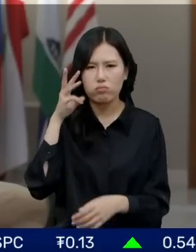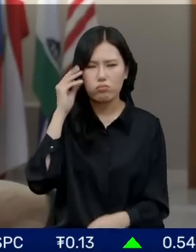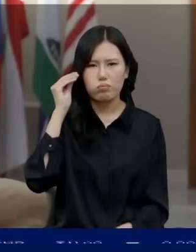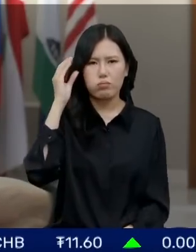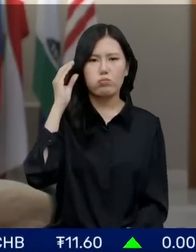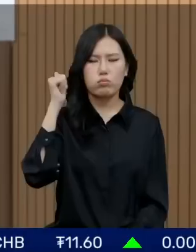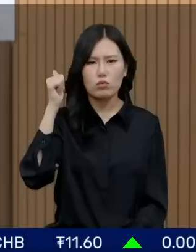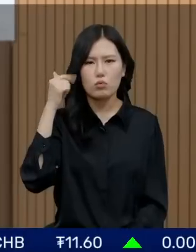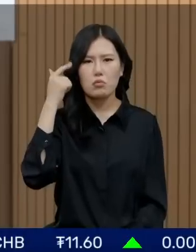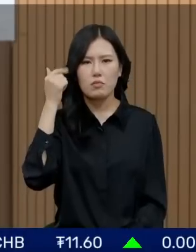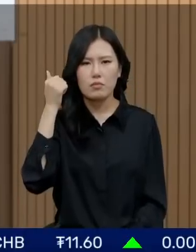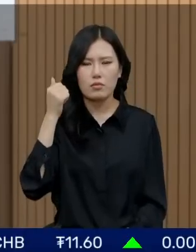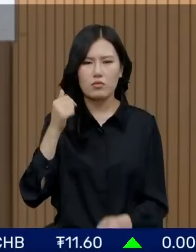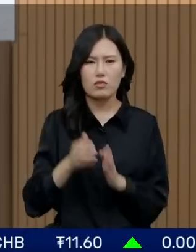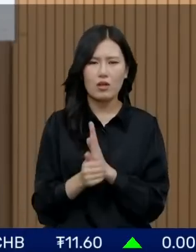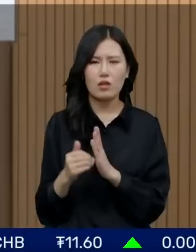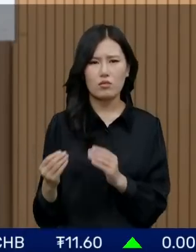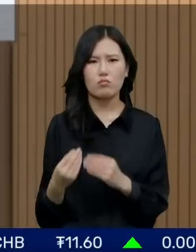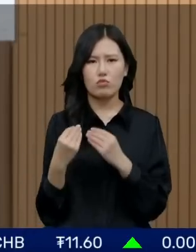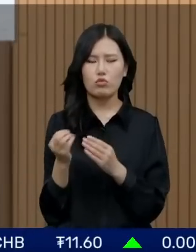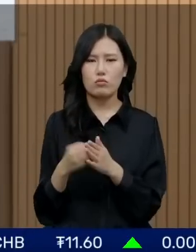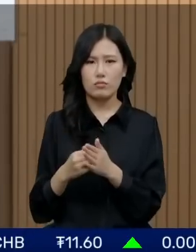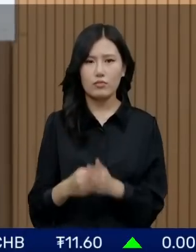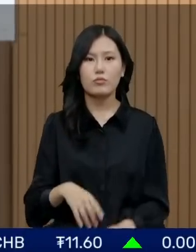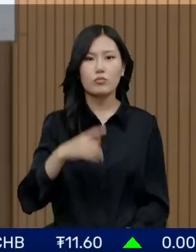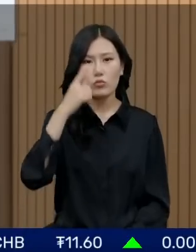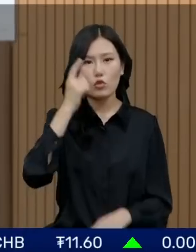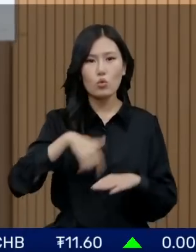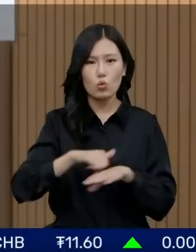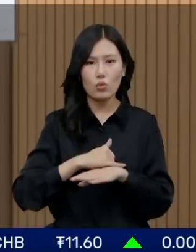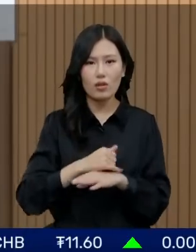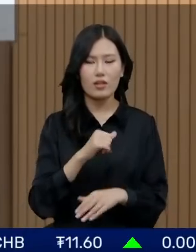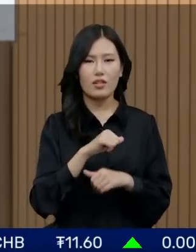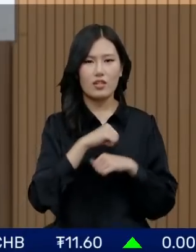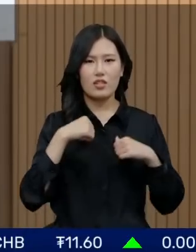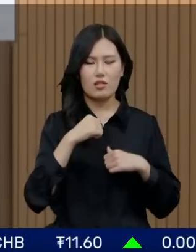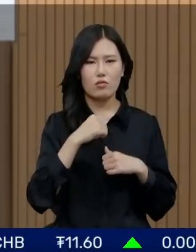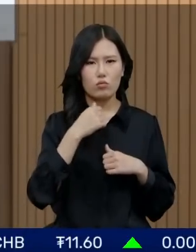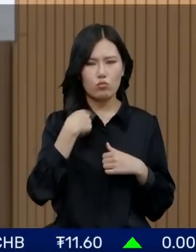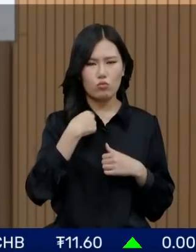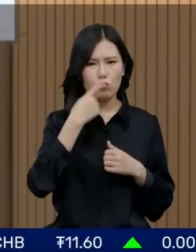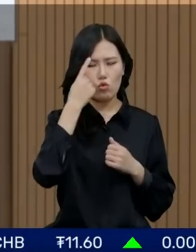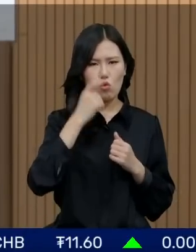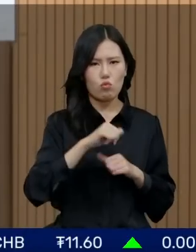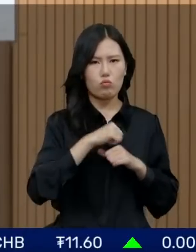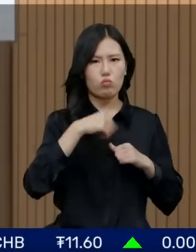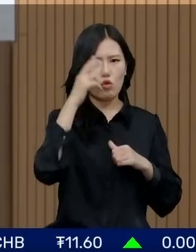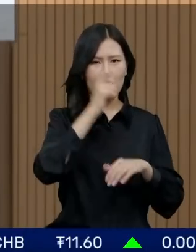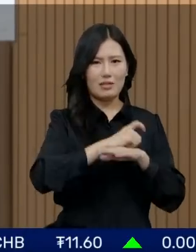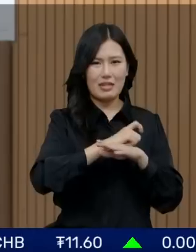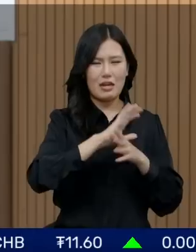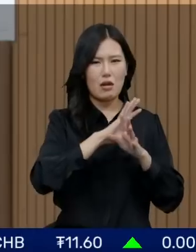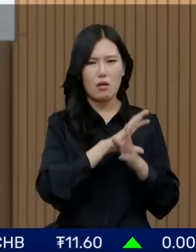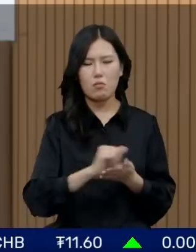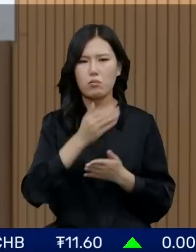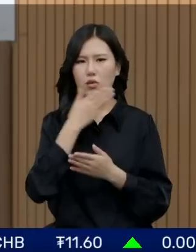одоо асуудал байгаа юм. Манай Монгол улс чинь нөгөө иргэний боловсролын хичээлээ байхгүй болгоод иргэний ёс зүйн боловсрал гээд одоо ёс